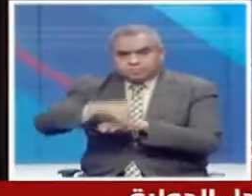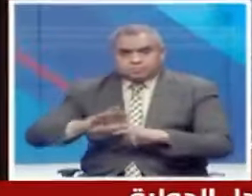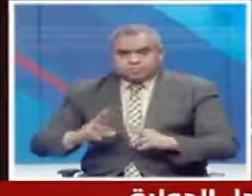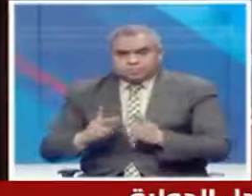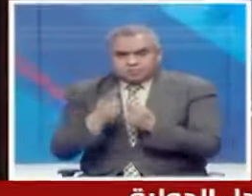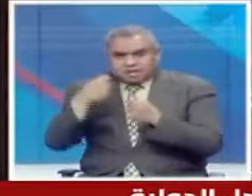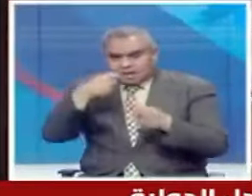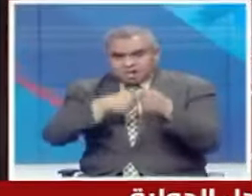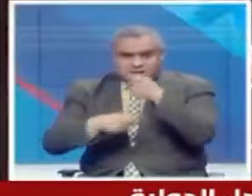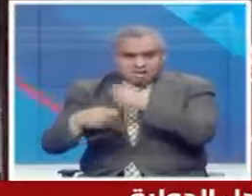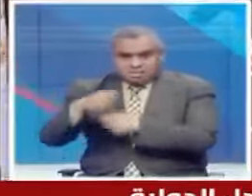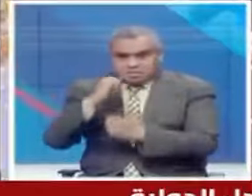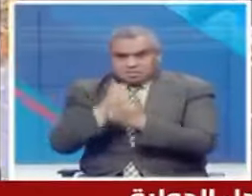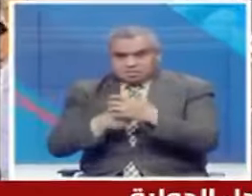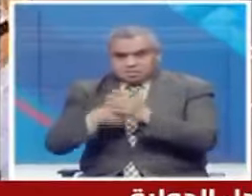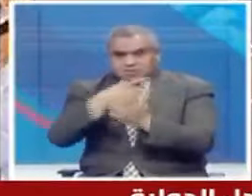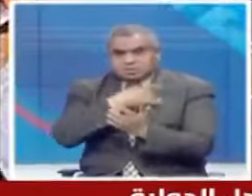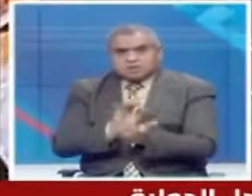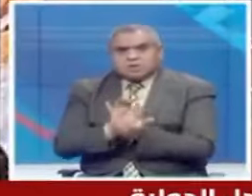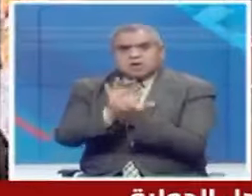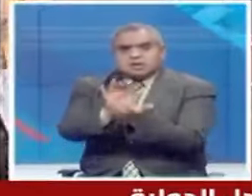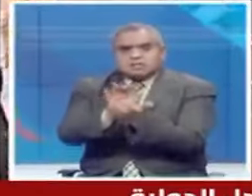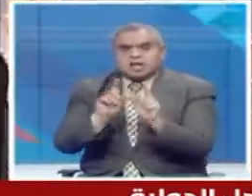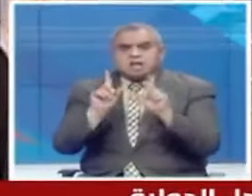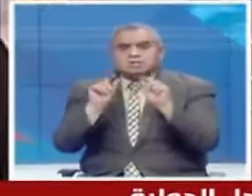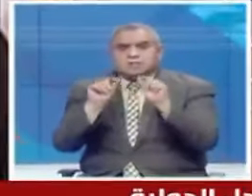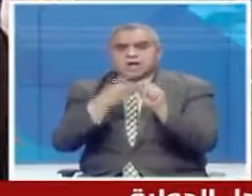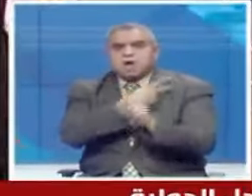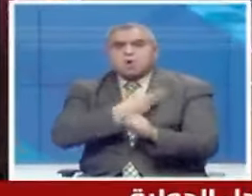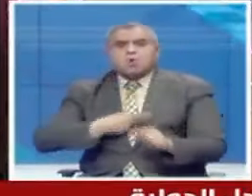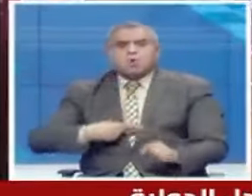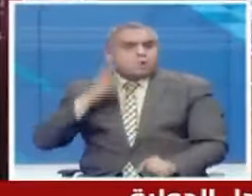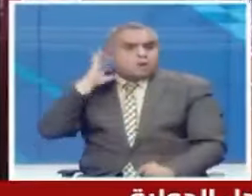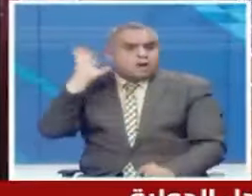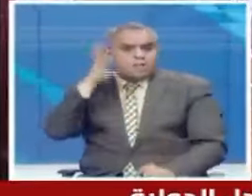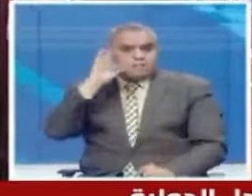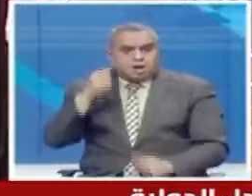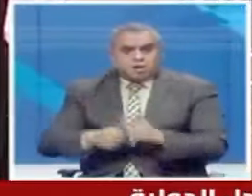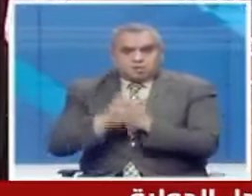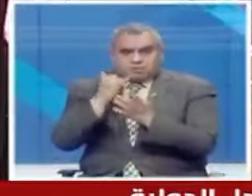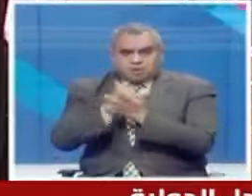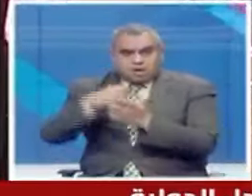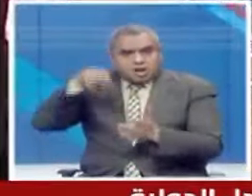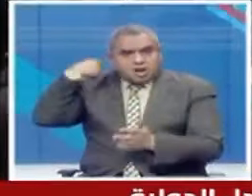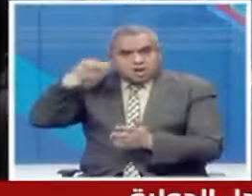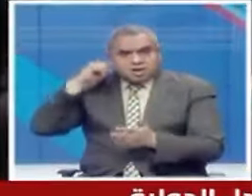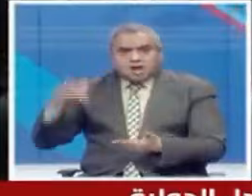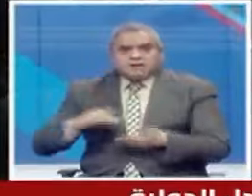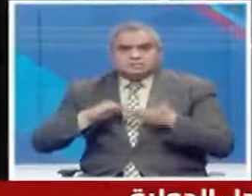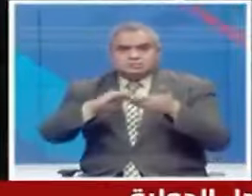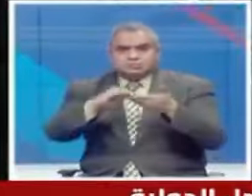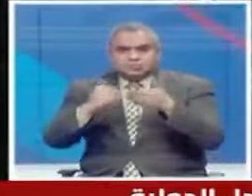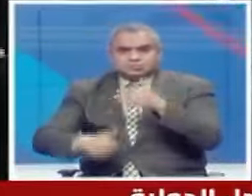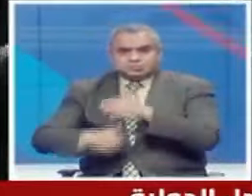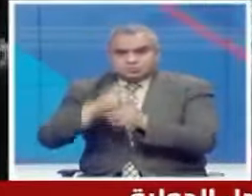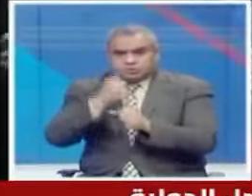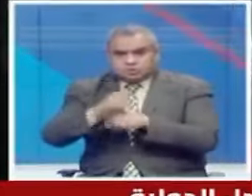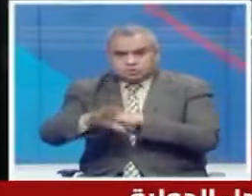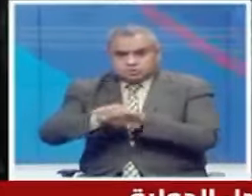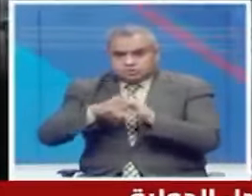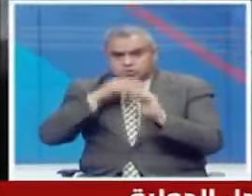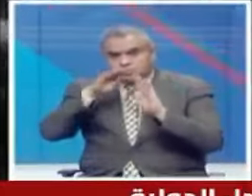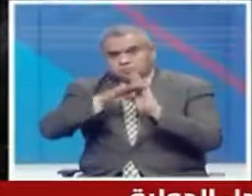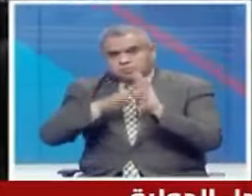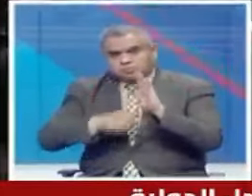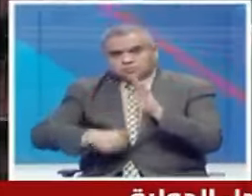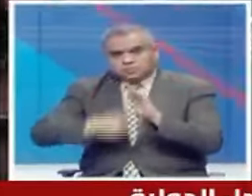الاقتصادية، فإن جائزة التميز الحكومي تعد إحدى المبادرات الرئيسية لتوطين وترسيخ مبادئ